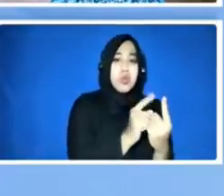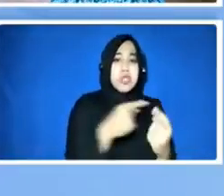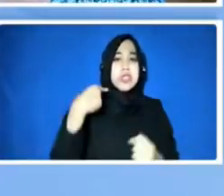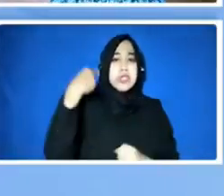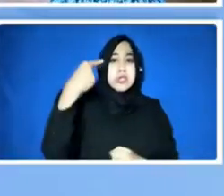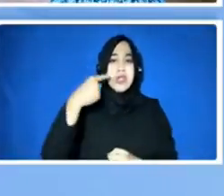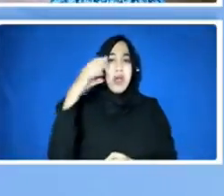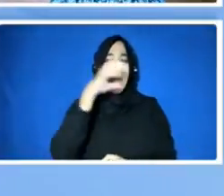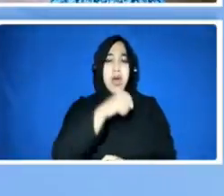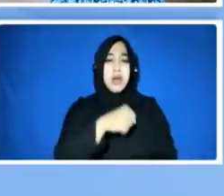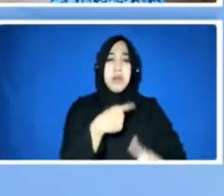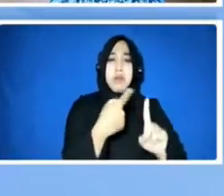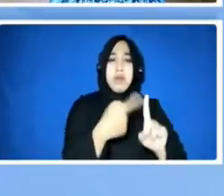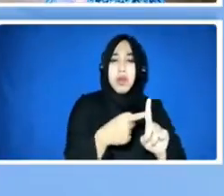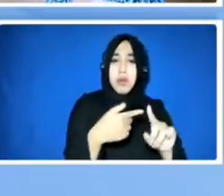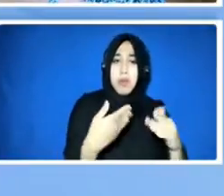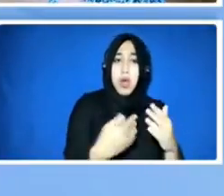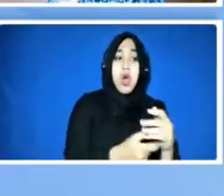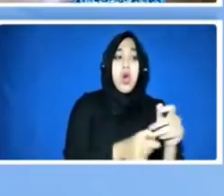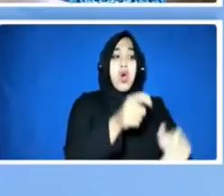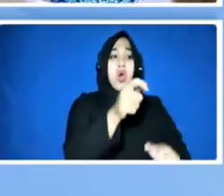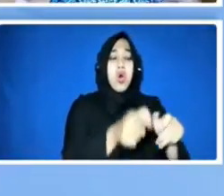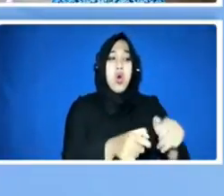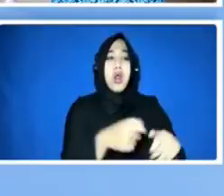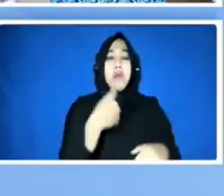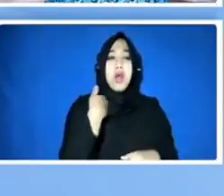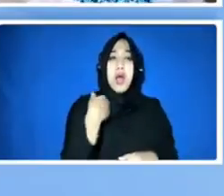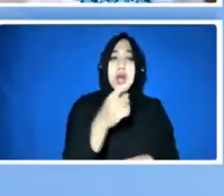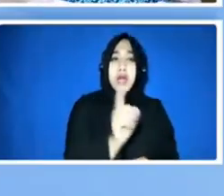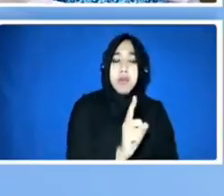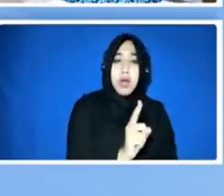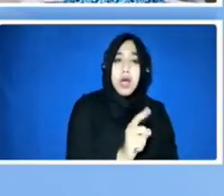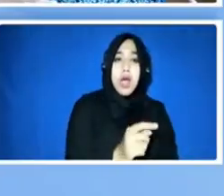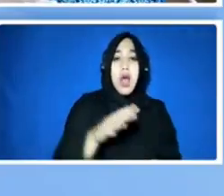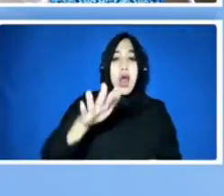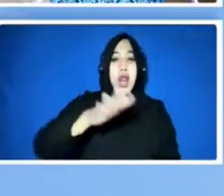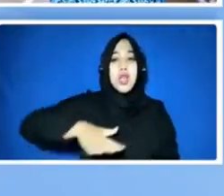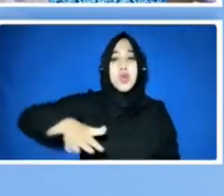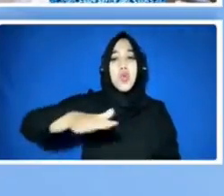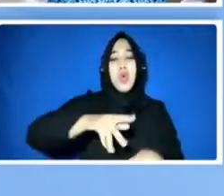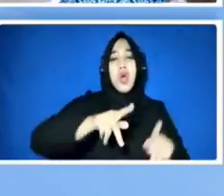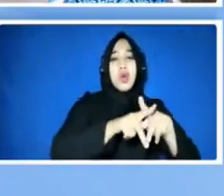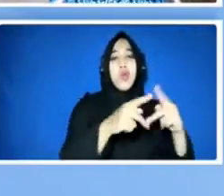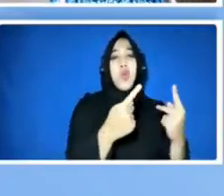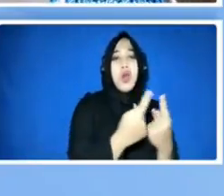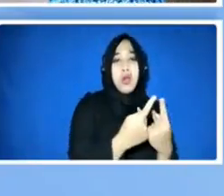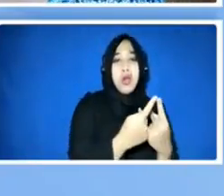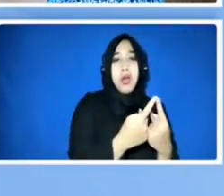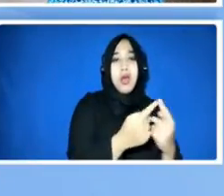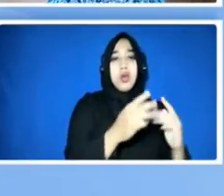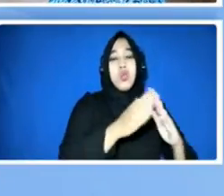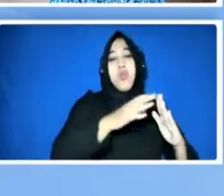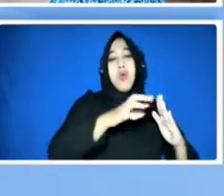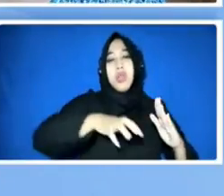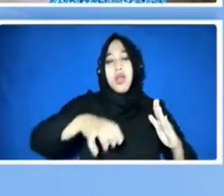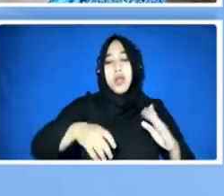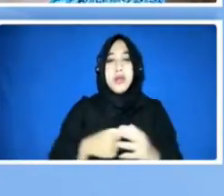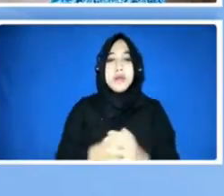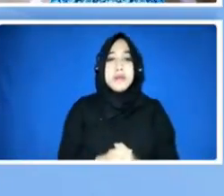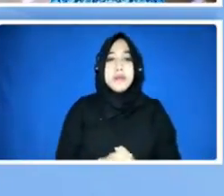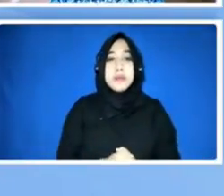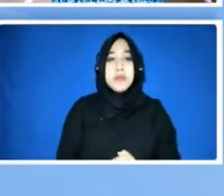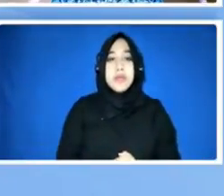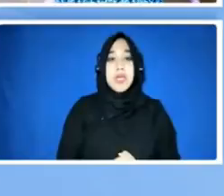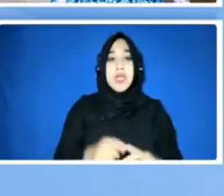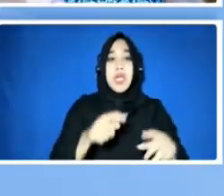hari. Pertama adalah orang-orang yang berada di lingkungan keluarga kita atau di dalam rumah tangga. Jadi ini adalah